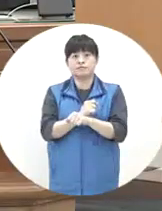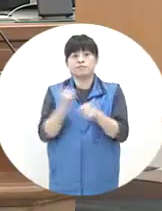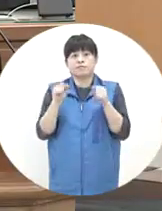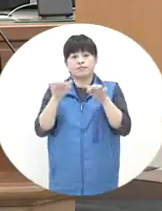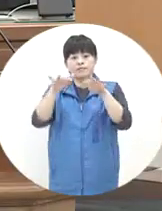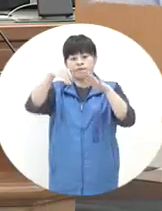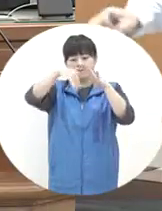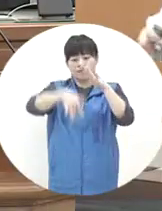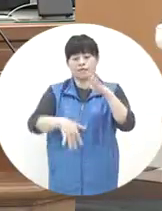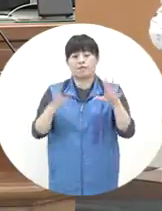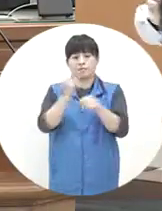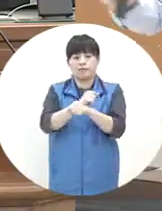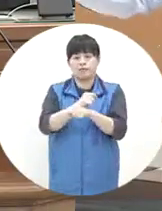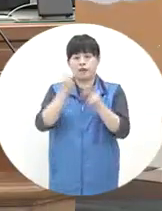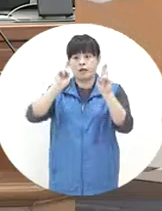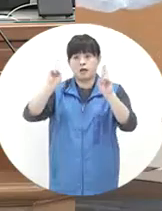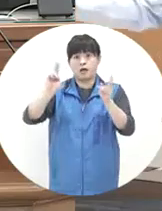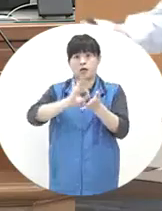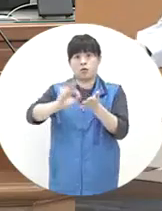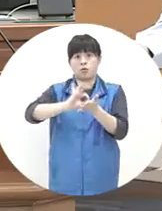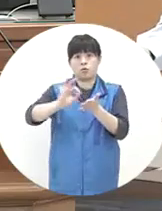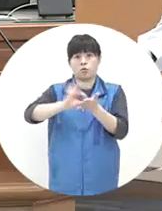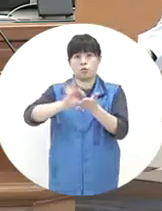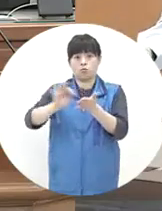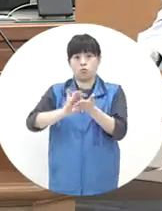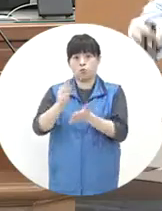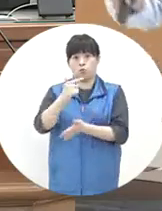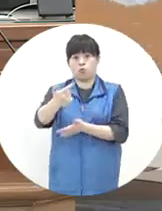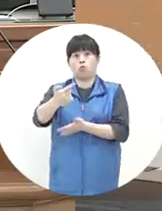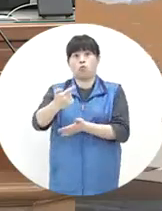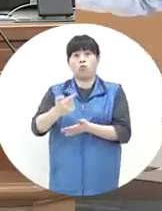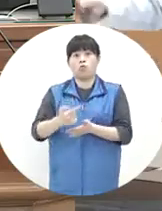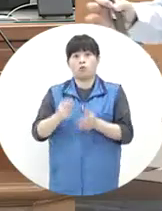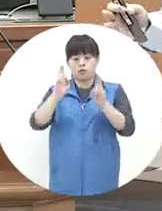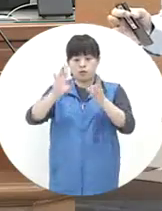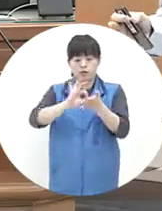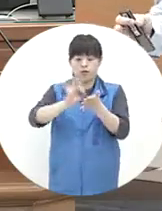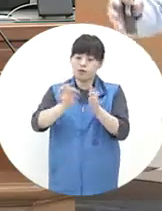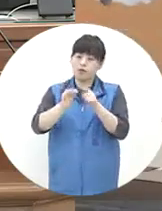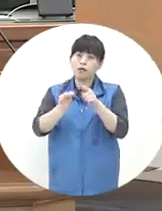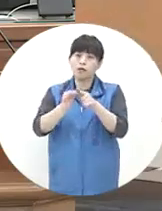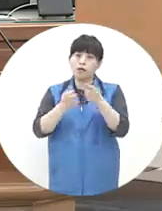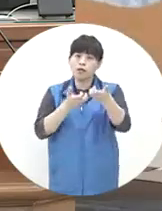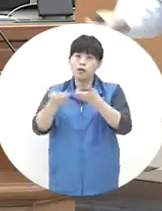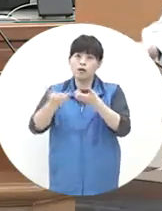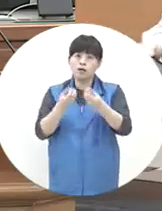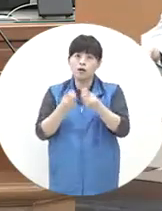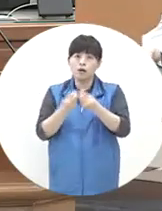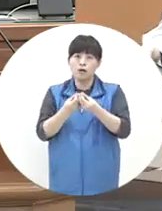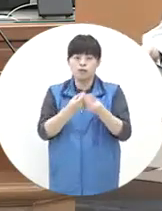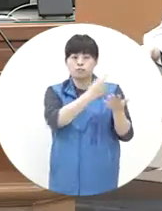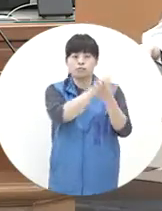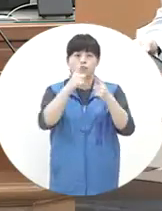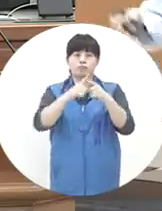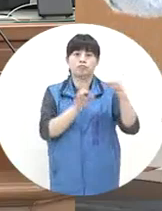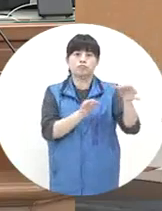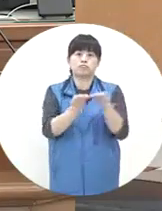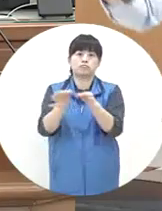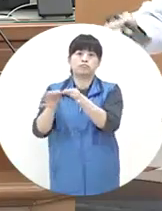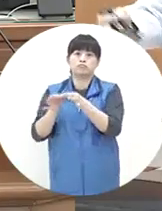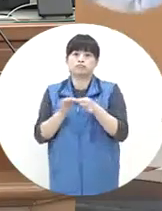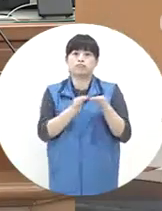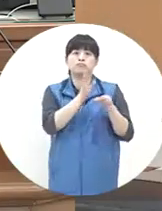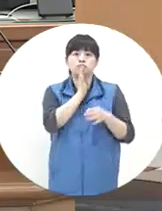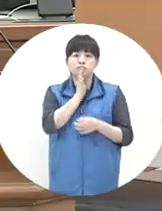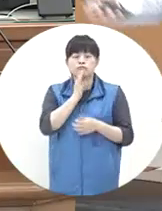掉就会造成这边电费会很用很凶。那这电费是怎么样分摊？就是说摊商平均分摊。那刚刚市